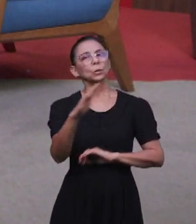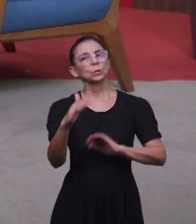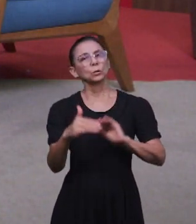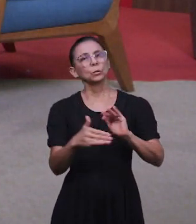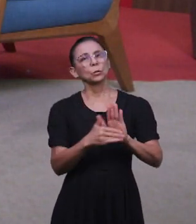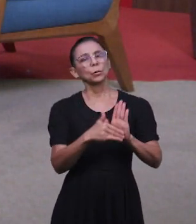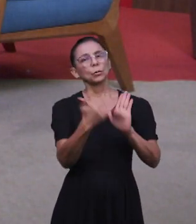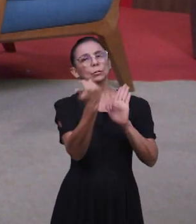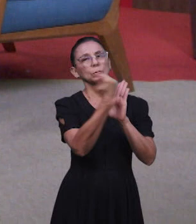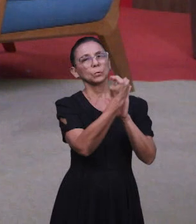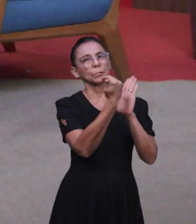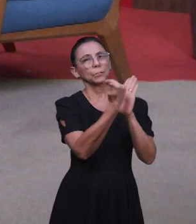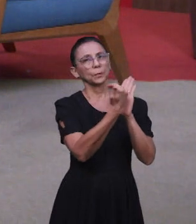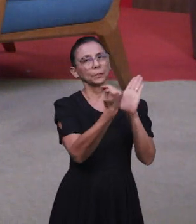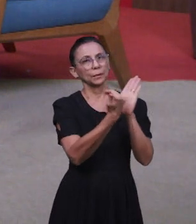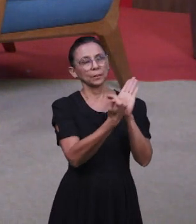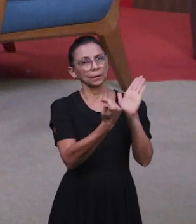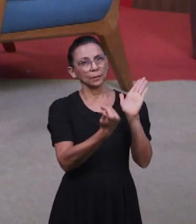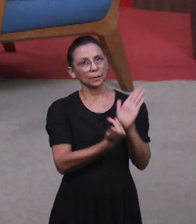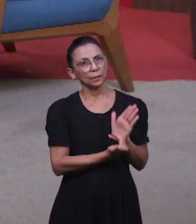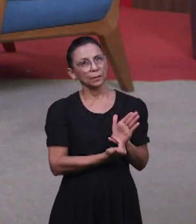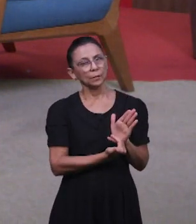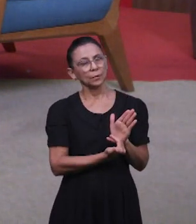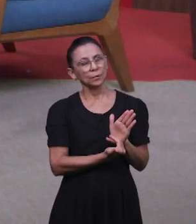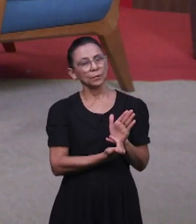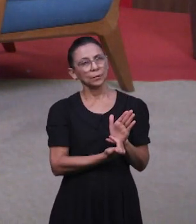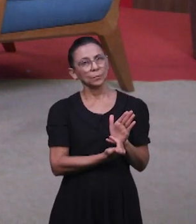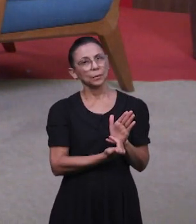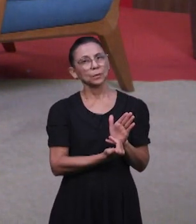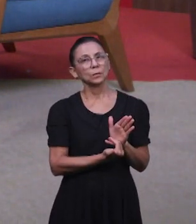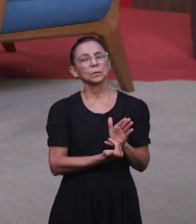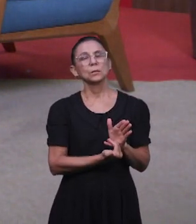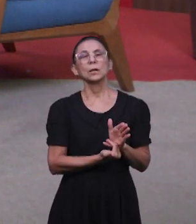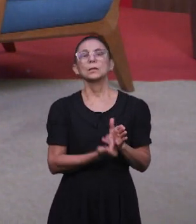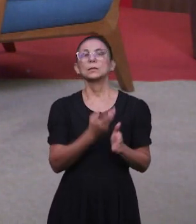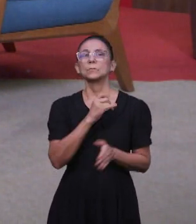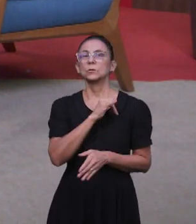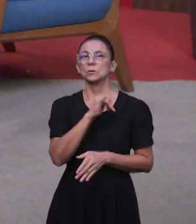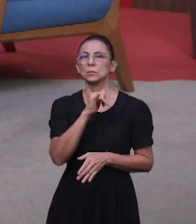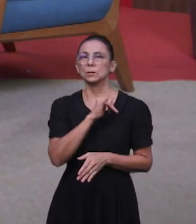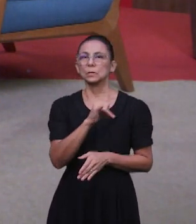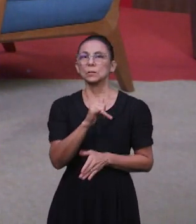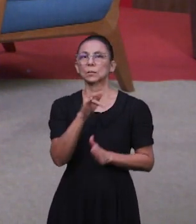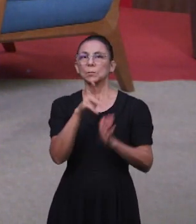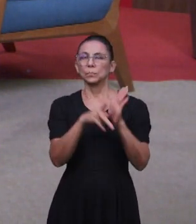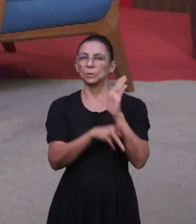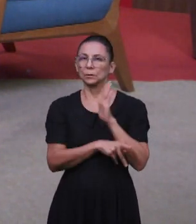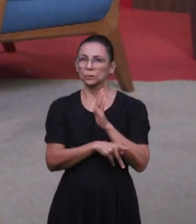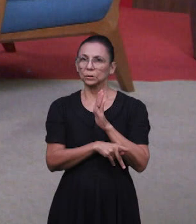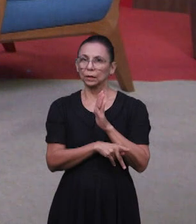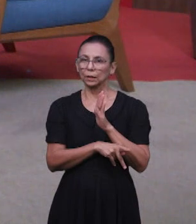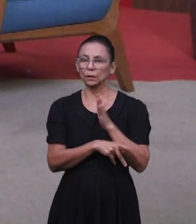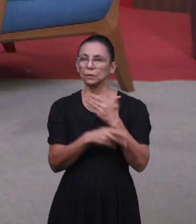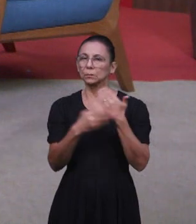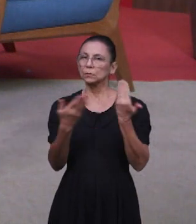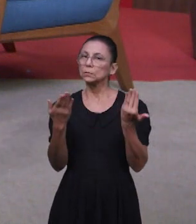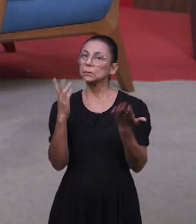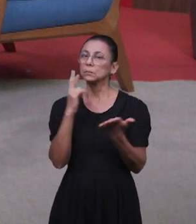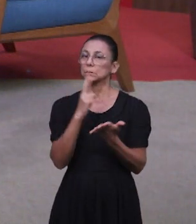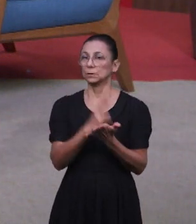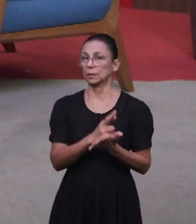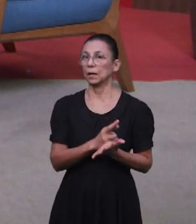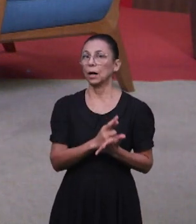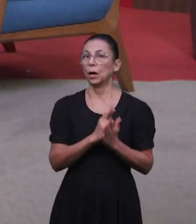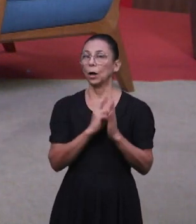éditions de cette programmation, nous appelons votre attention vers un projet qui est disponible et